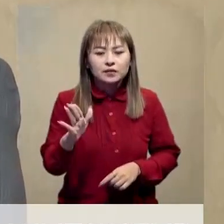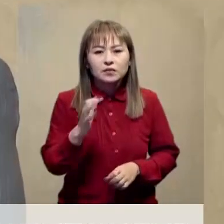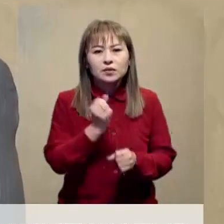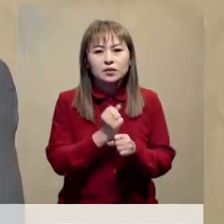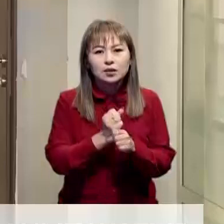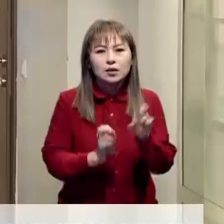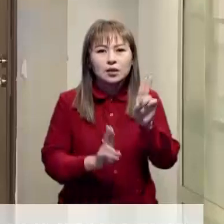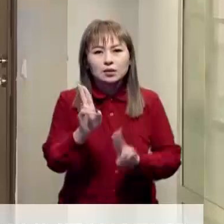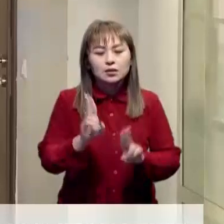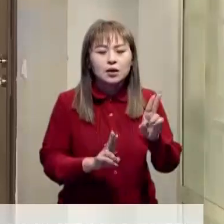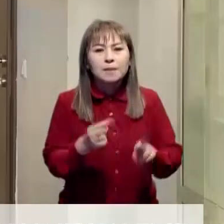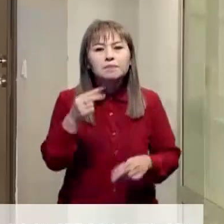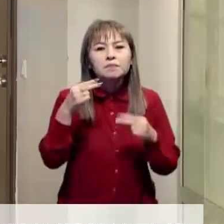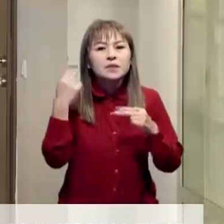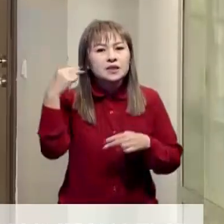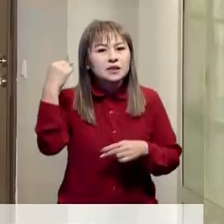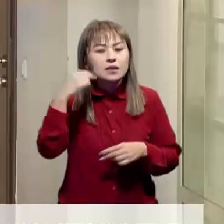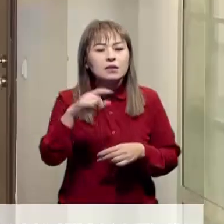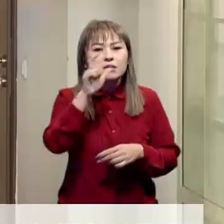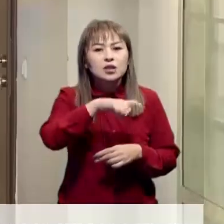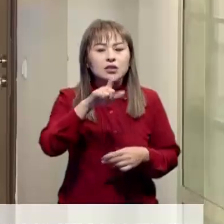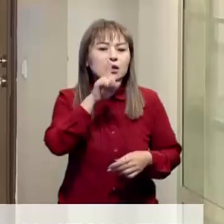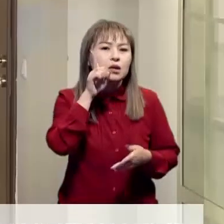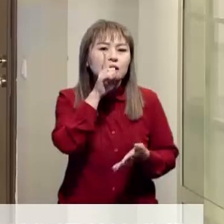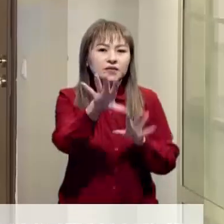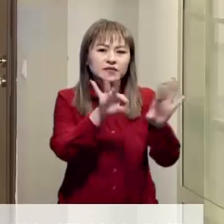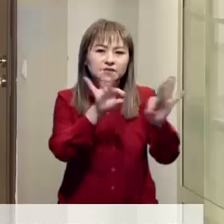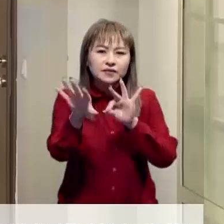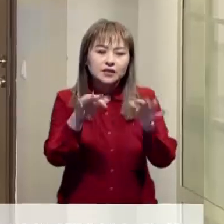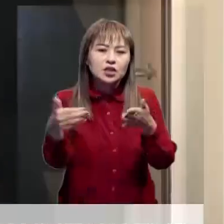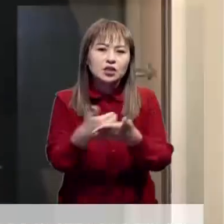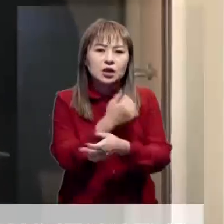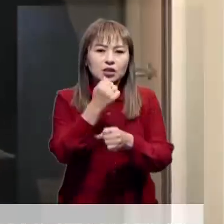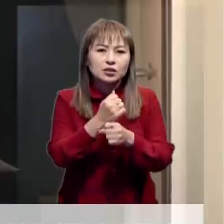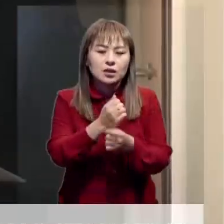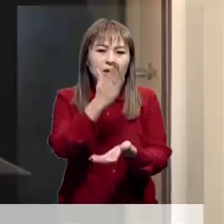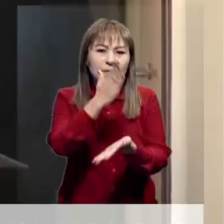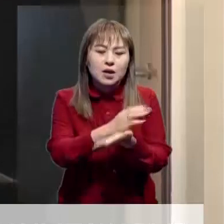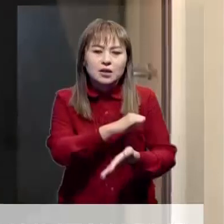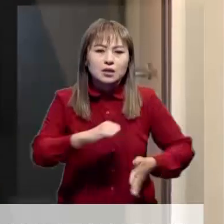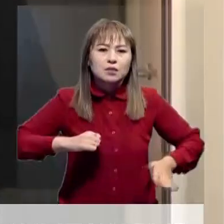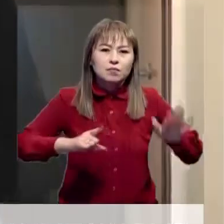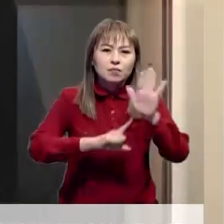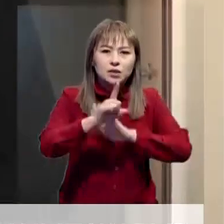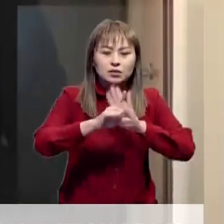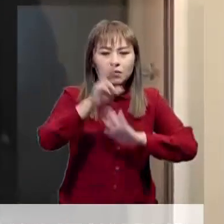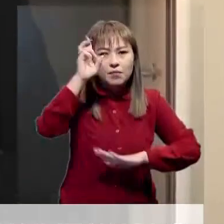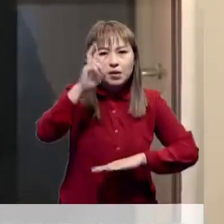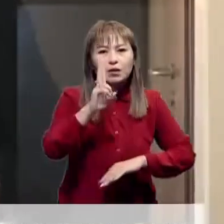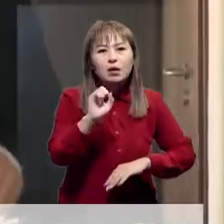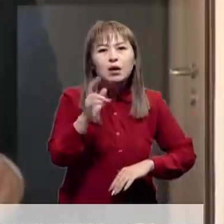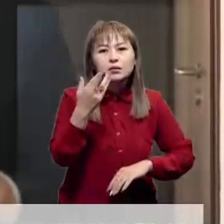осы тәсіл. Президенттік жастар кадр резервіне үшінші іріктеудің өз жаңашылдықтары бар. Ең бастысы мемлекеттік аппараттың